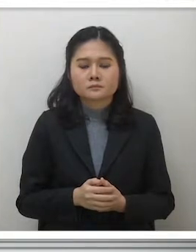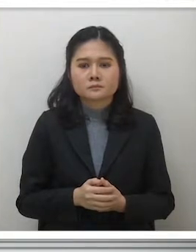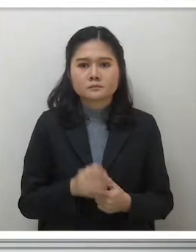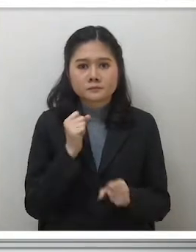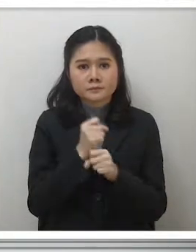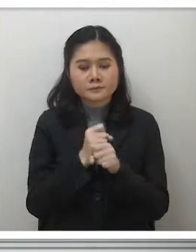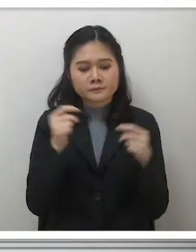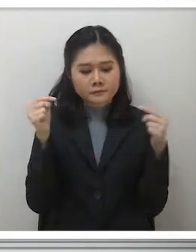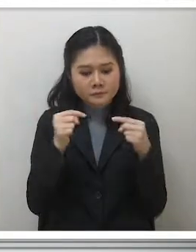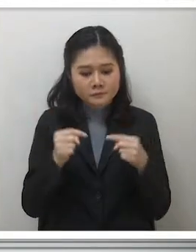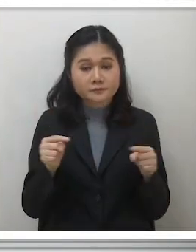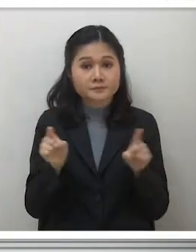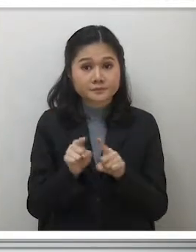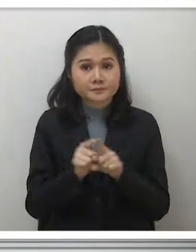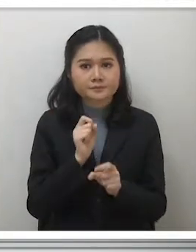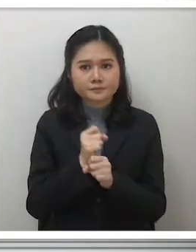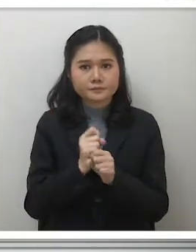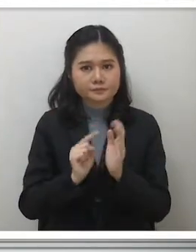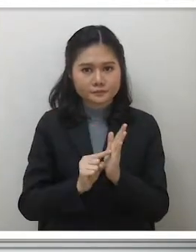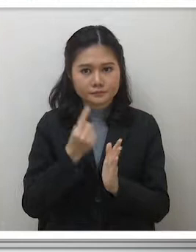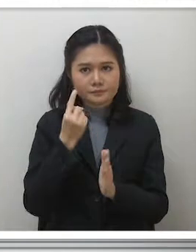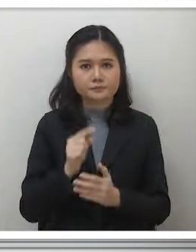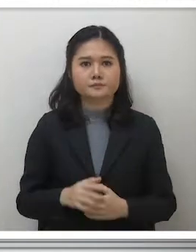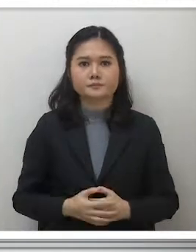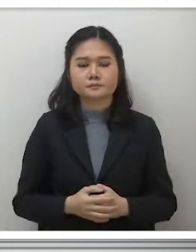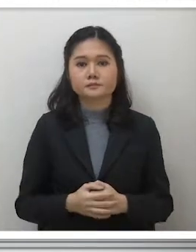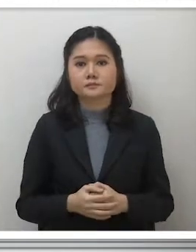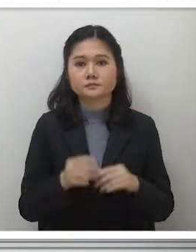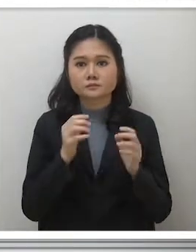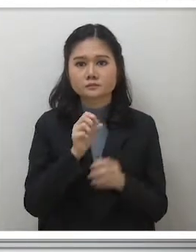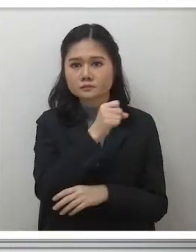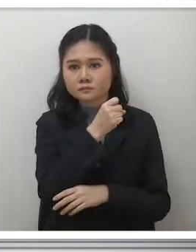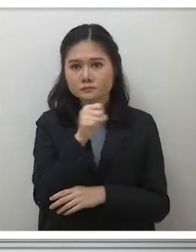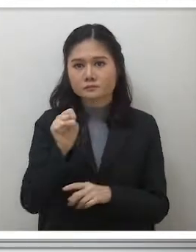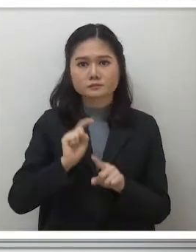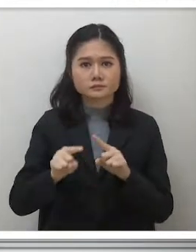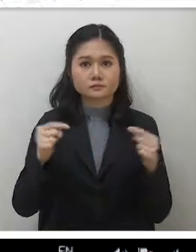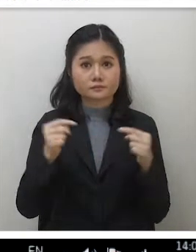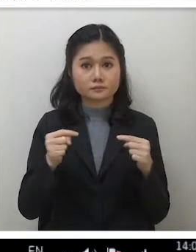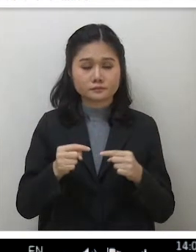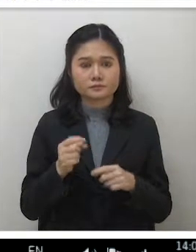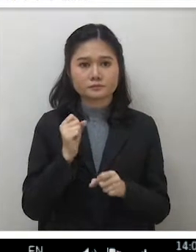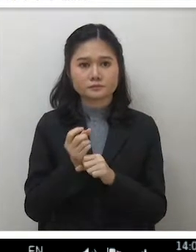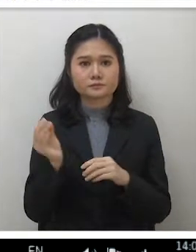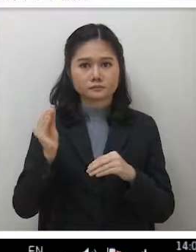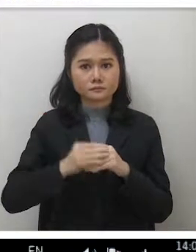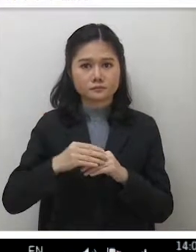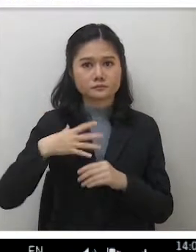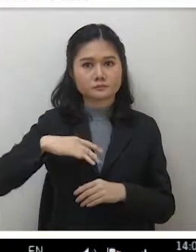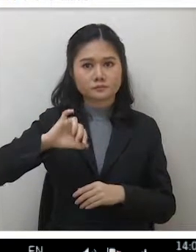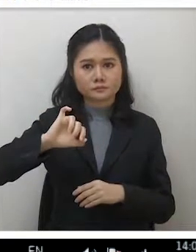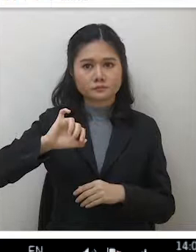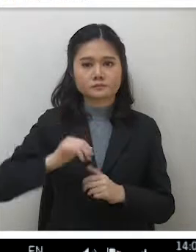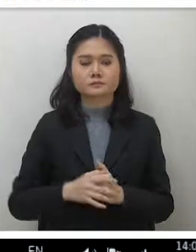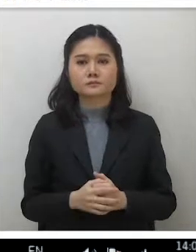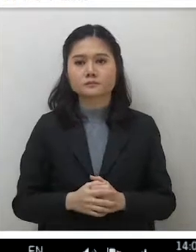ได้ลงตัวเหมือนกับที่เราทำไว้ตอนแรกการหมุนการอะไรต่างก็จะลงตัวนั้นเราก็ต้องเพิ่มเฟรมนะครับเ